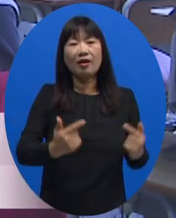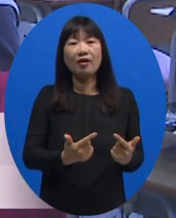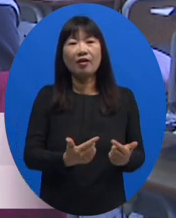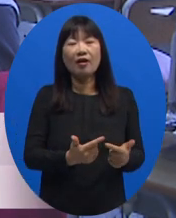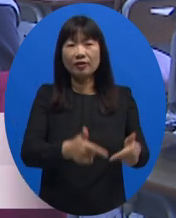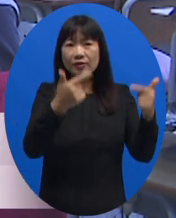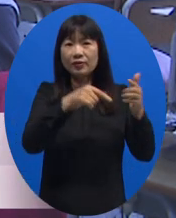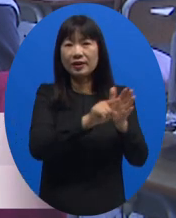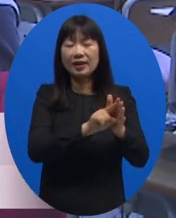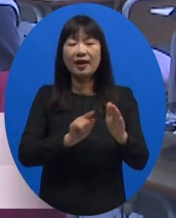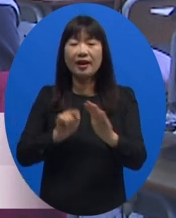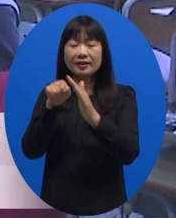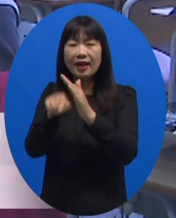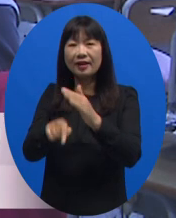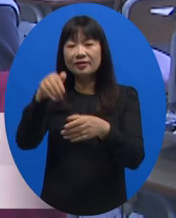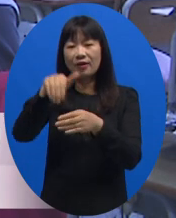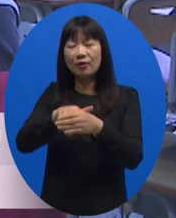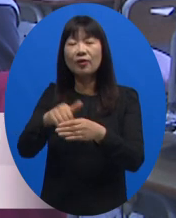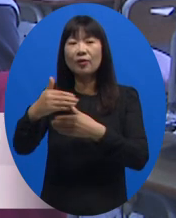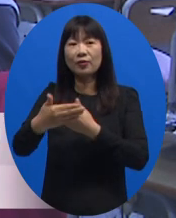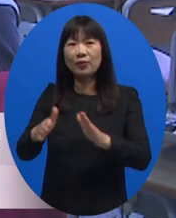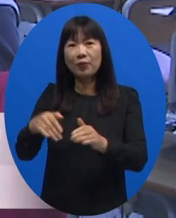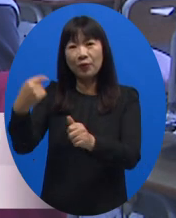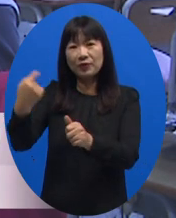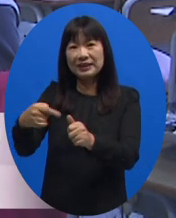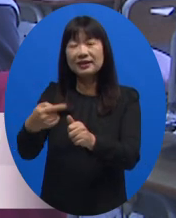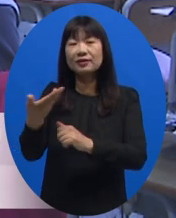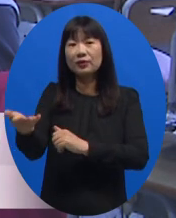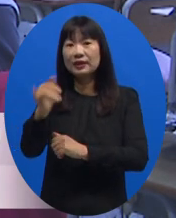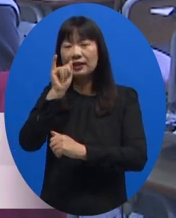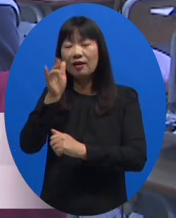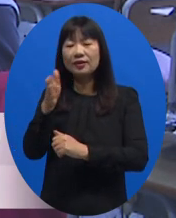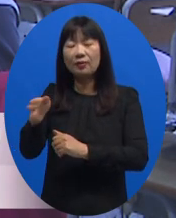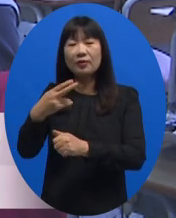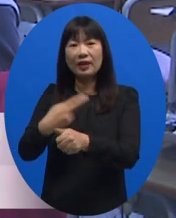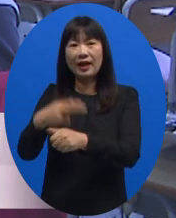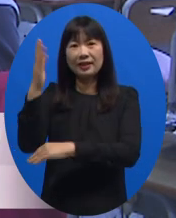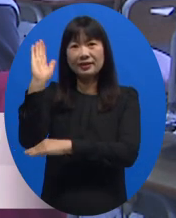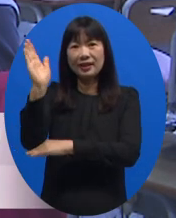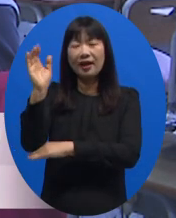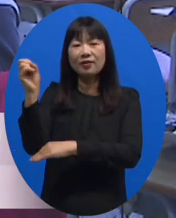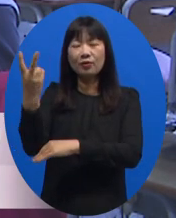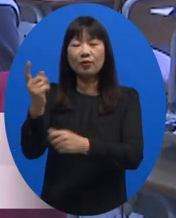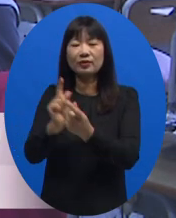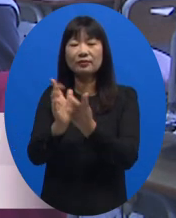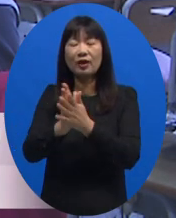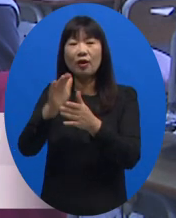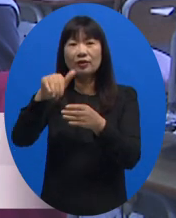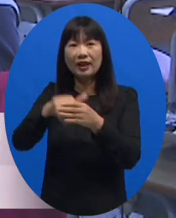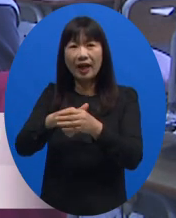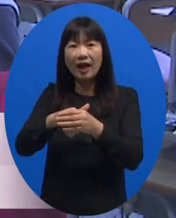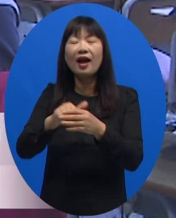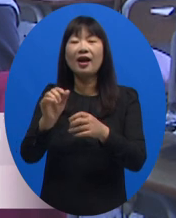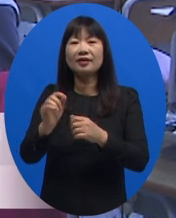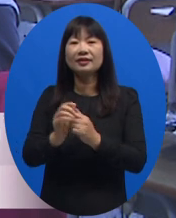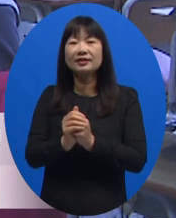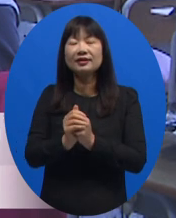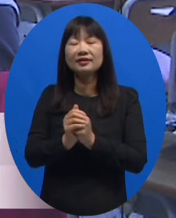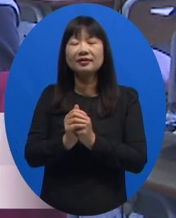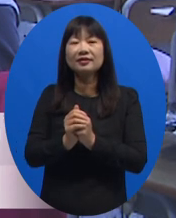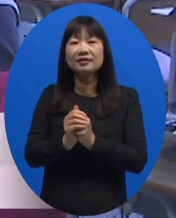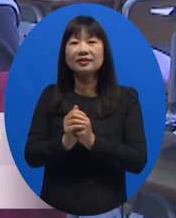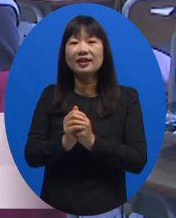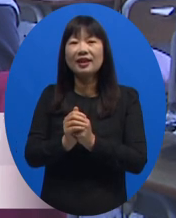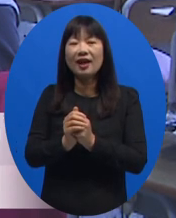찾아가는 선거교실을 운영 중입니다. 전문 강사의 교육과 직접 투표를 해볼 수 있는 모의 투표 체험이 이뤄지는데요.